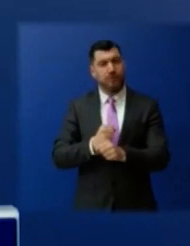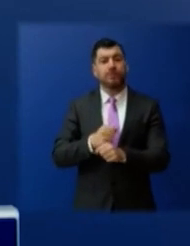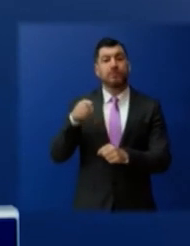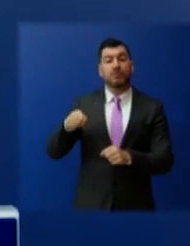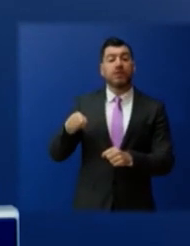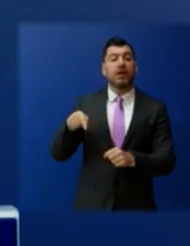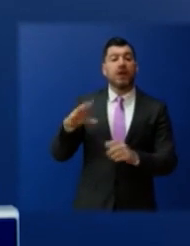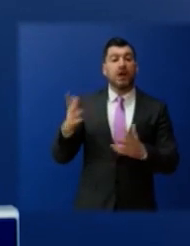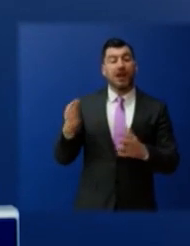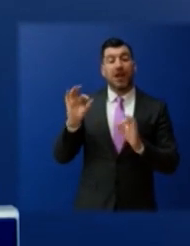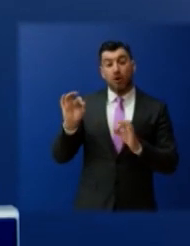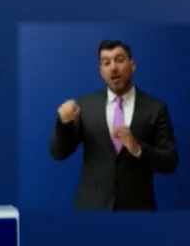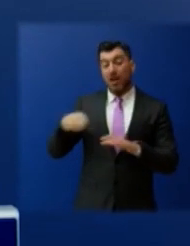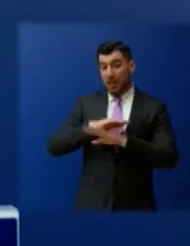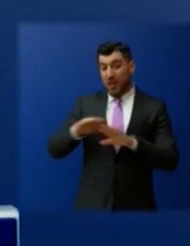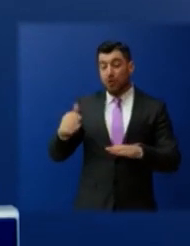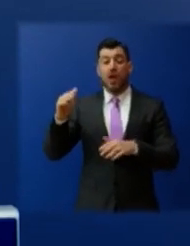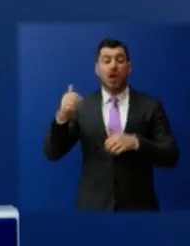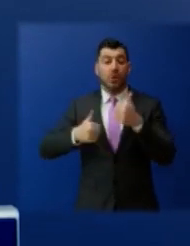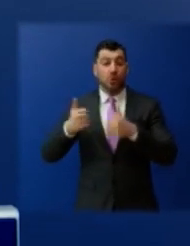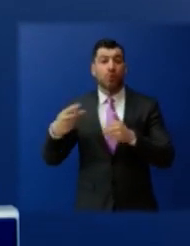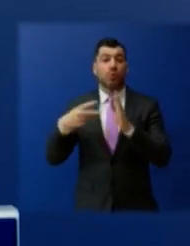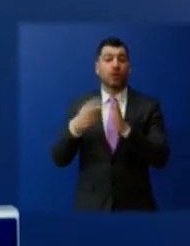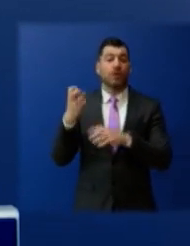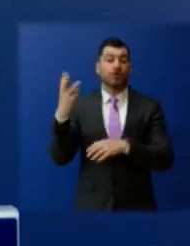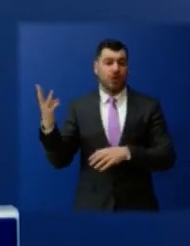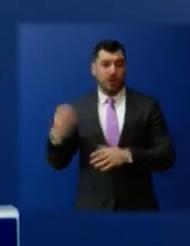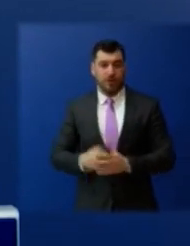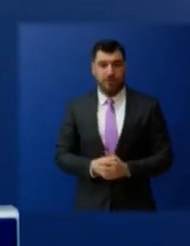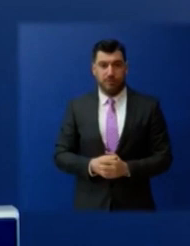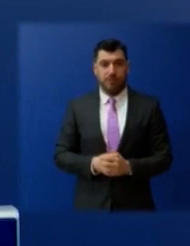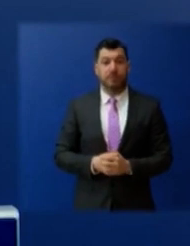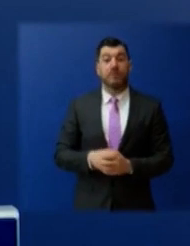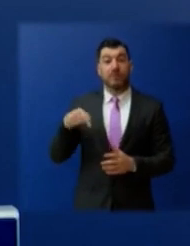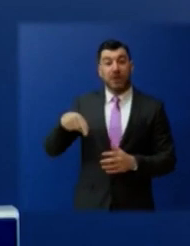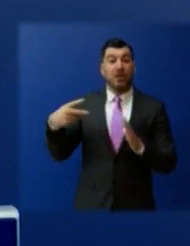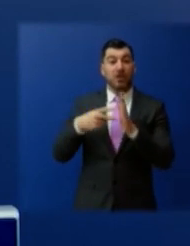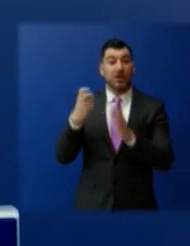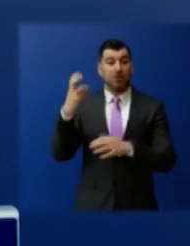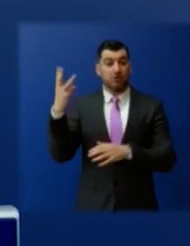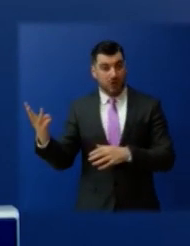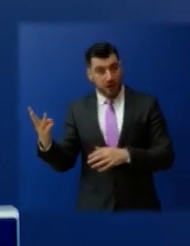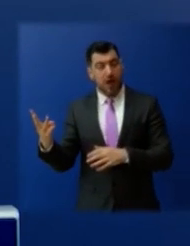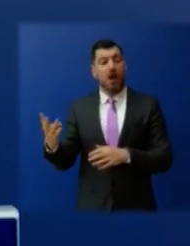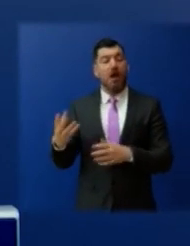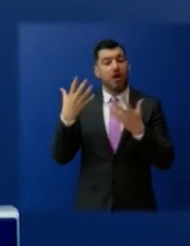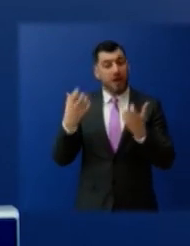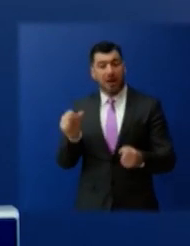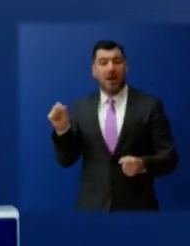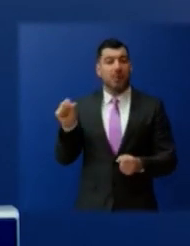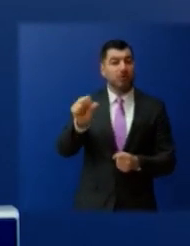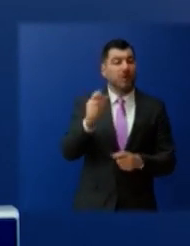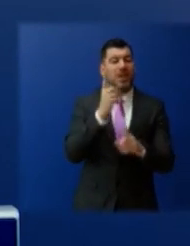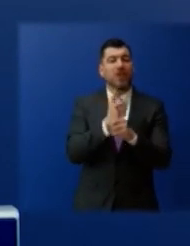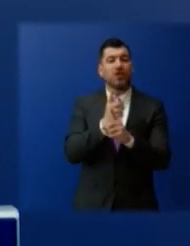Ιούνιο του 2023. Τρίτον, συνεχίζεται και για το 2023 η επιστροφή του ειδικού φόρου κατανάλωσης για τους αγρότες